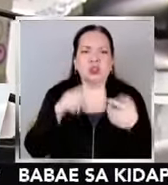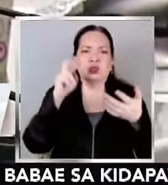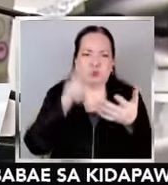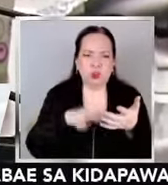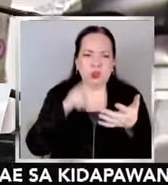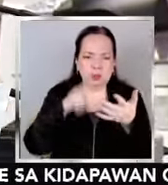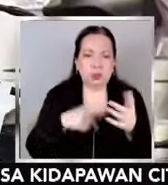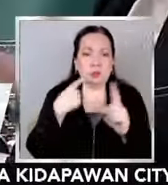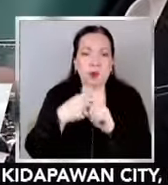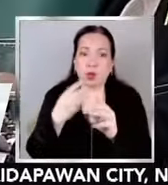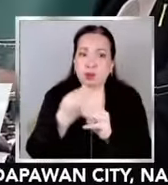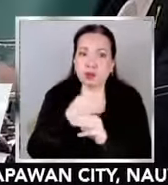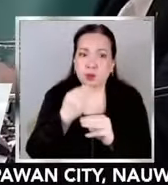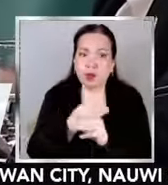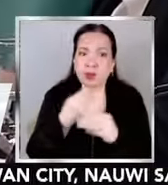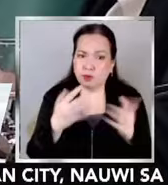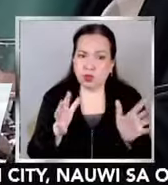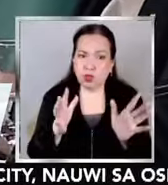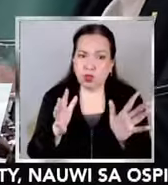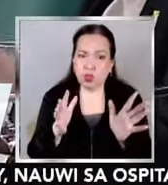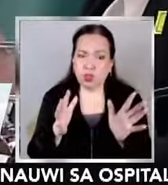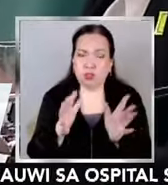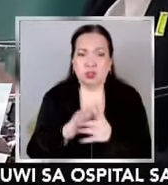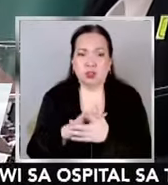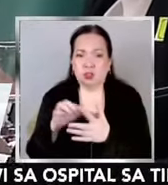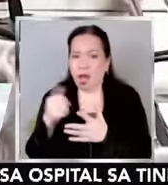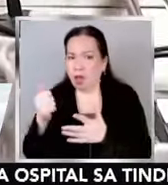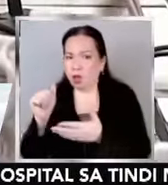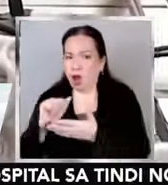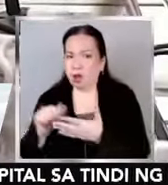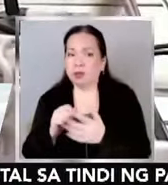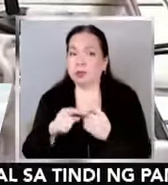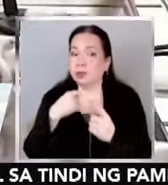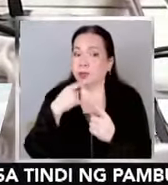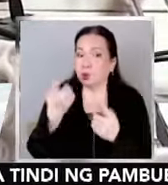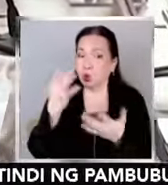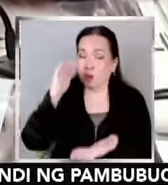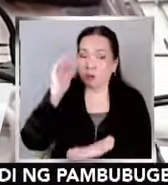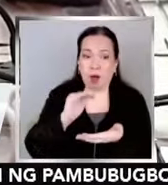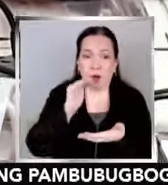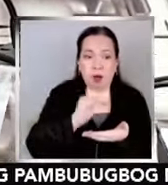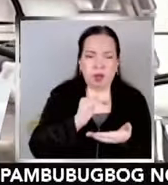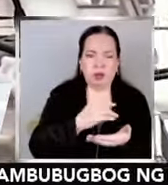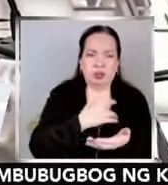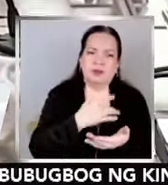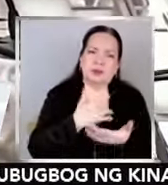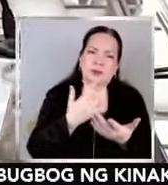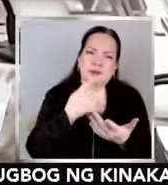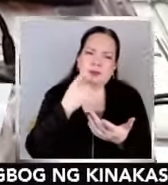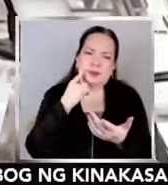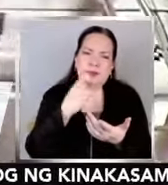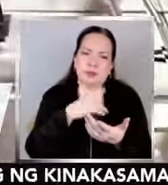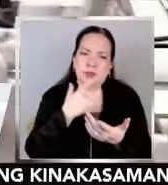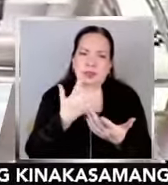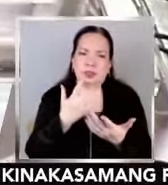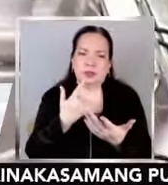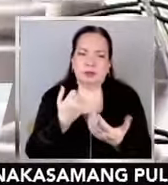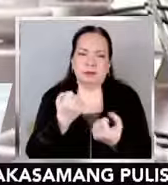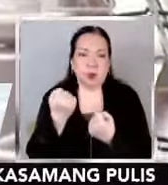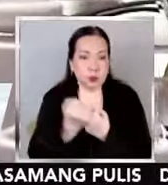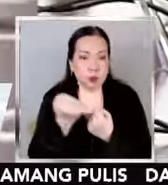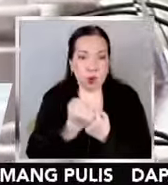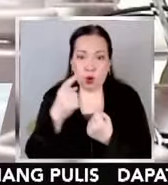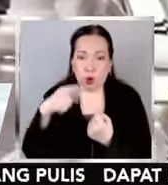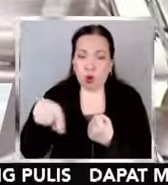yung GMRC. Sabi niyo nga ni Ma'am Sara, babawasan niyo yan talaga. No? I think we are really hoping that we get to that point na